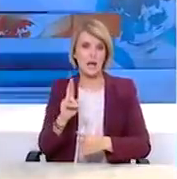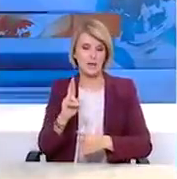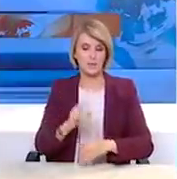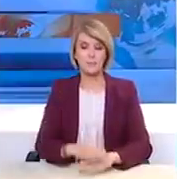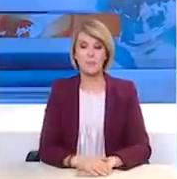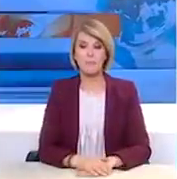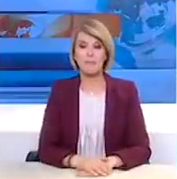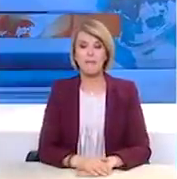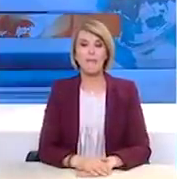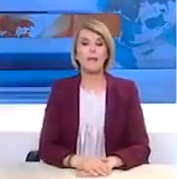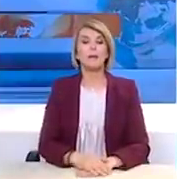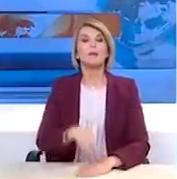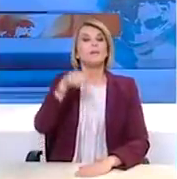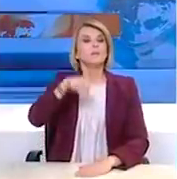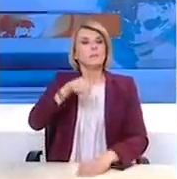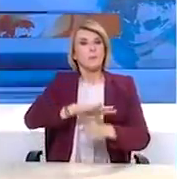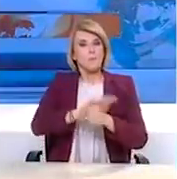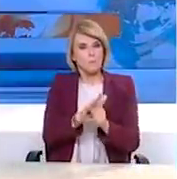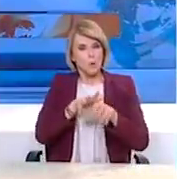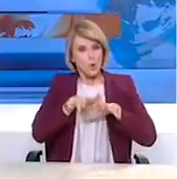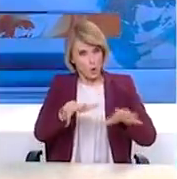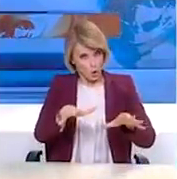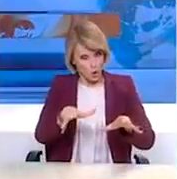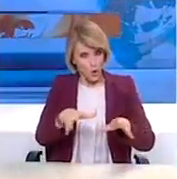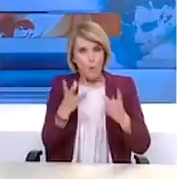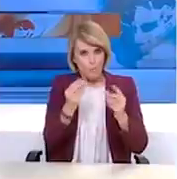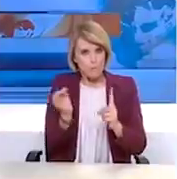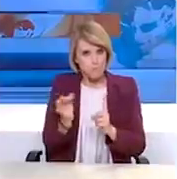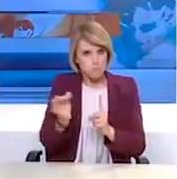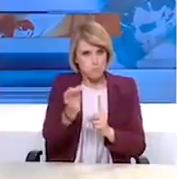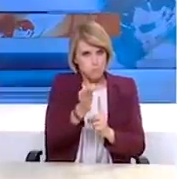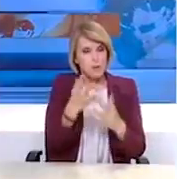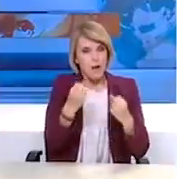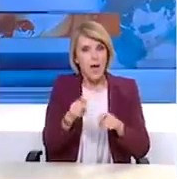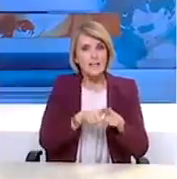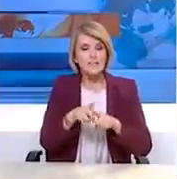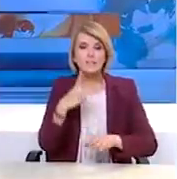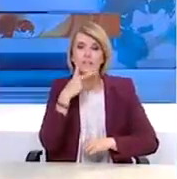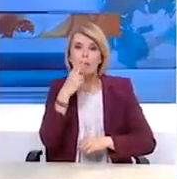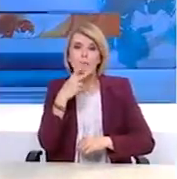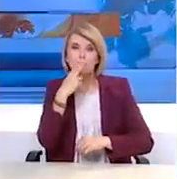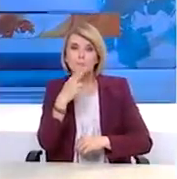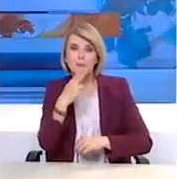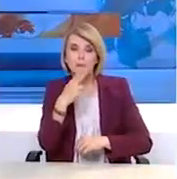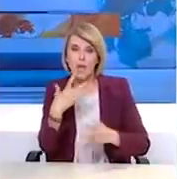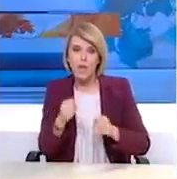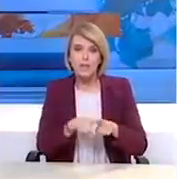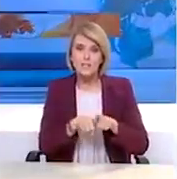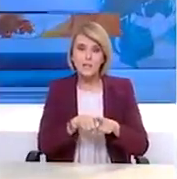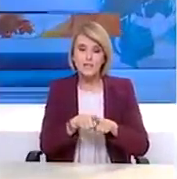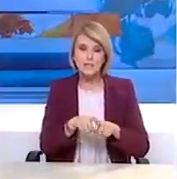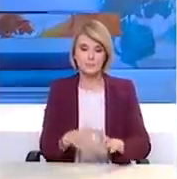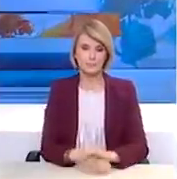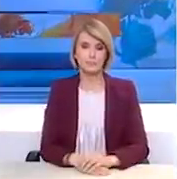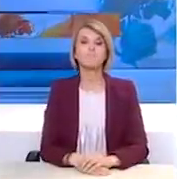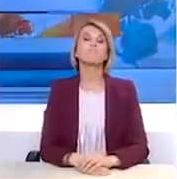πείτε τι ποσοστό ήταν καπνιστές? Το κάπνισμα έχει παίξει ρόλο στην επιδείνωση της κατάστασης των νοσηλευουμένων? Ναι, έχουμε